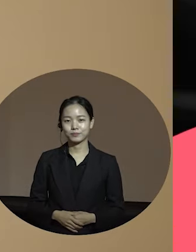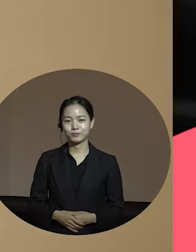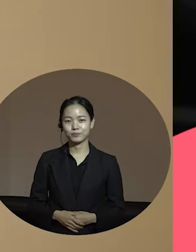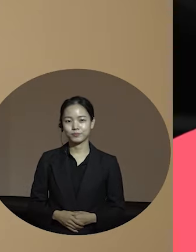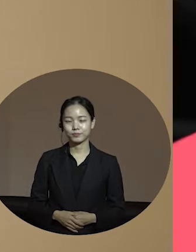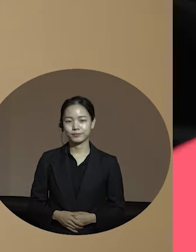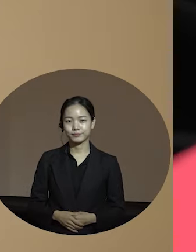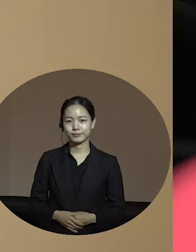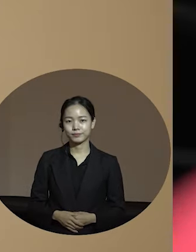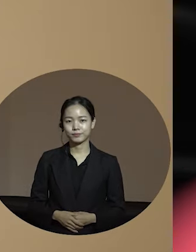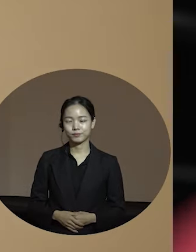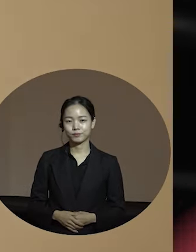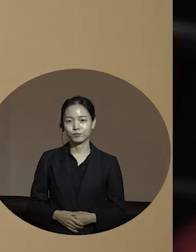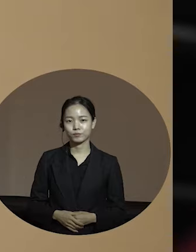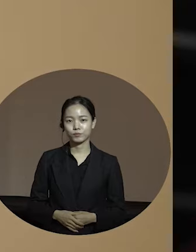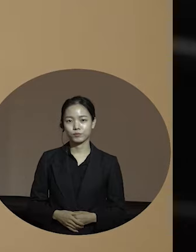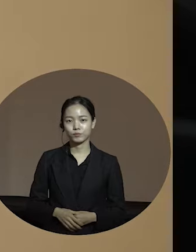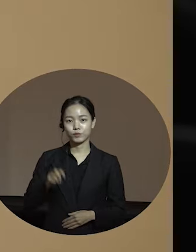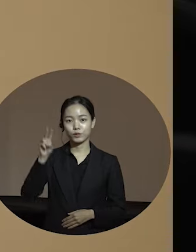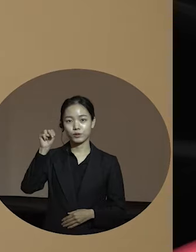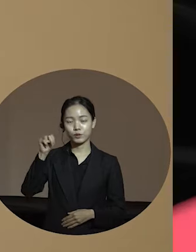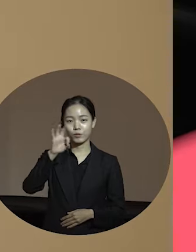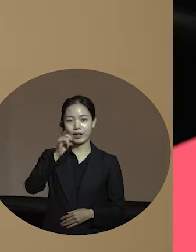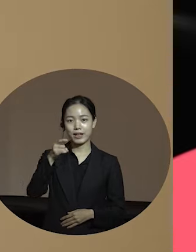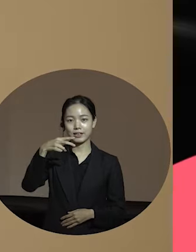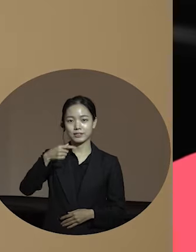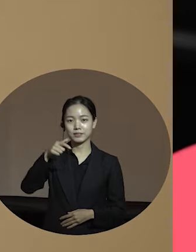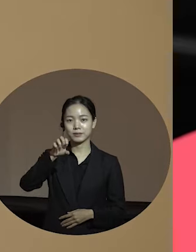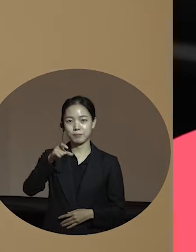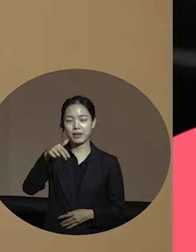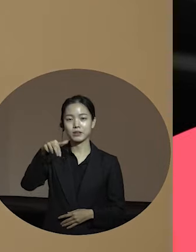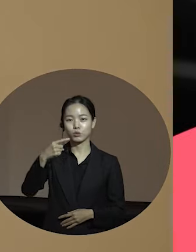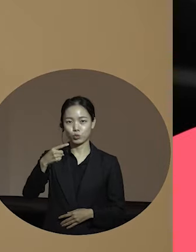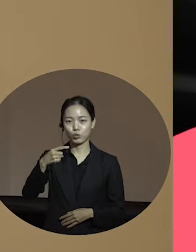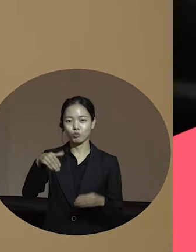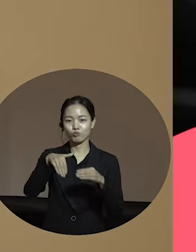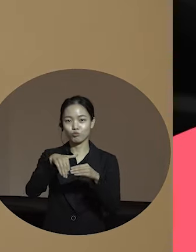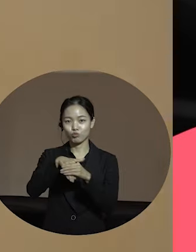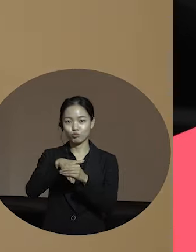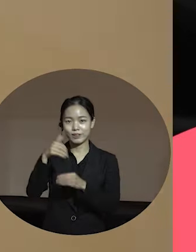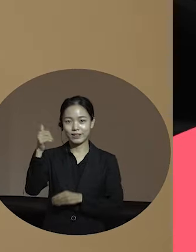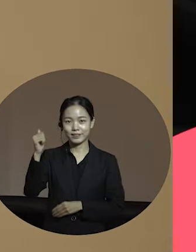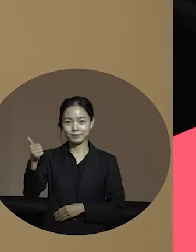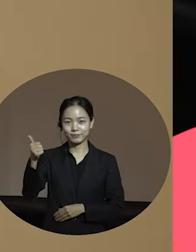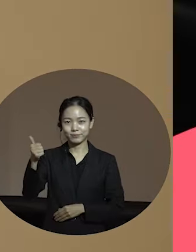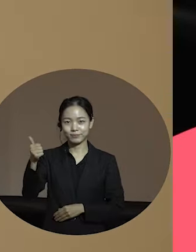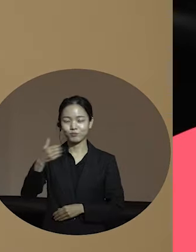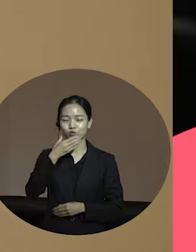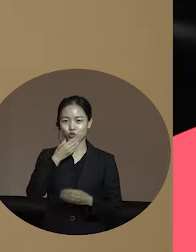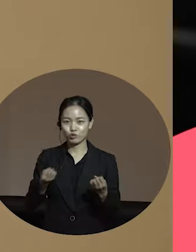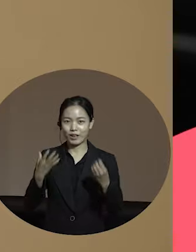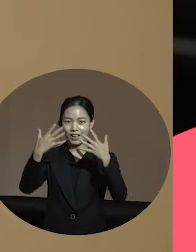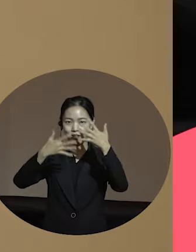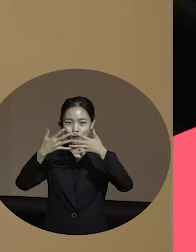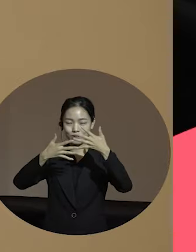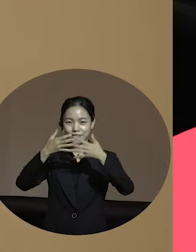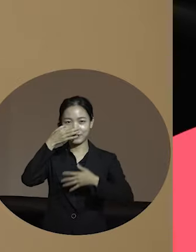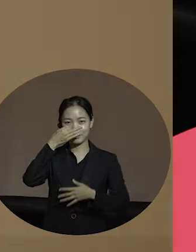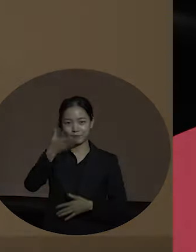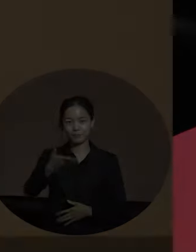원장님께서도 말씀하신 유네스코 에르네스토 오토네 문화사무총장 보의 축사 영상 잠시